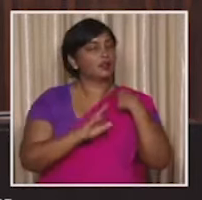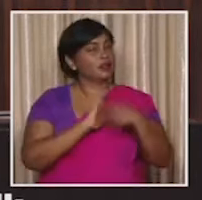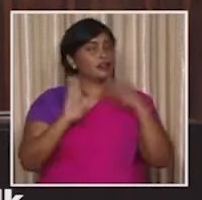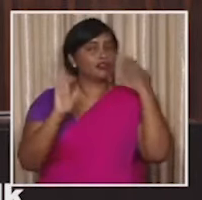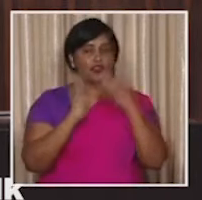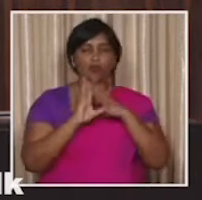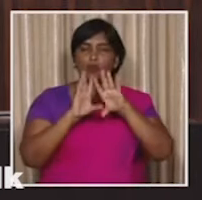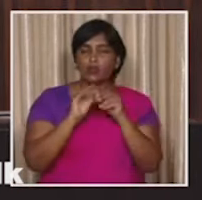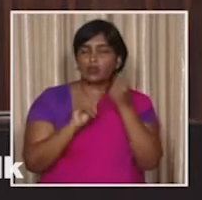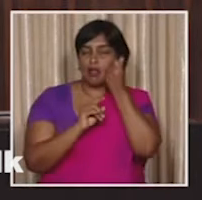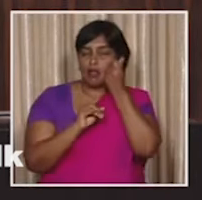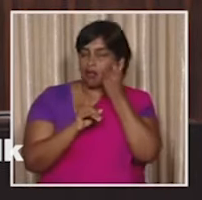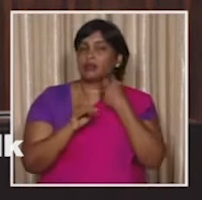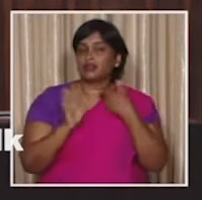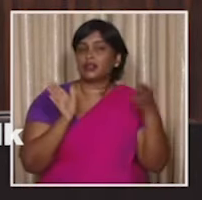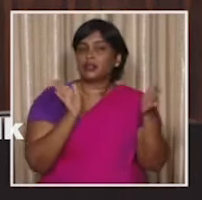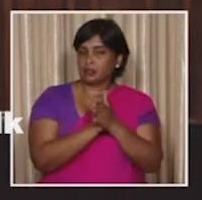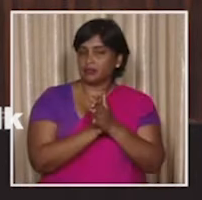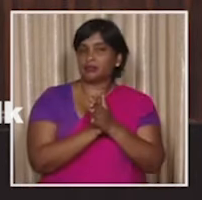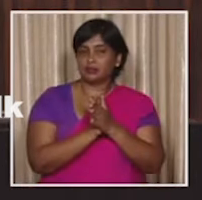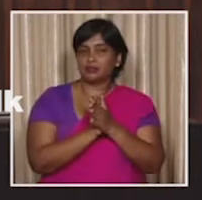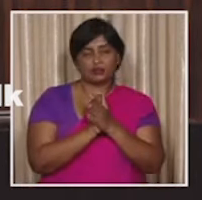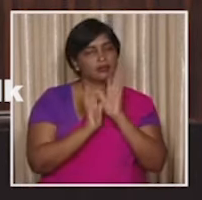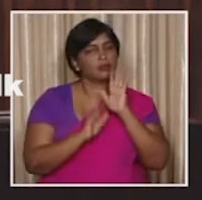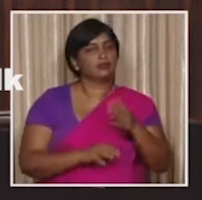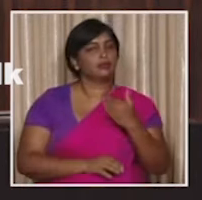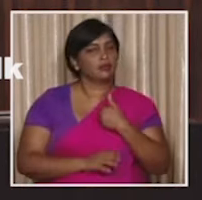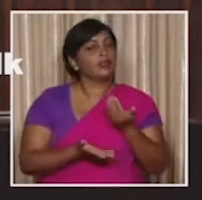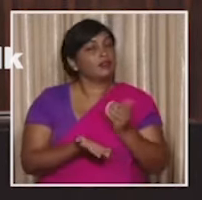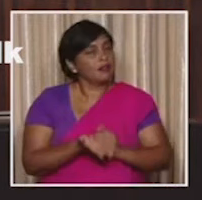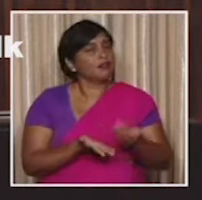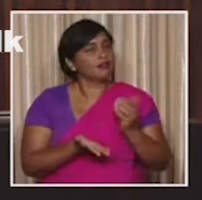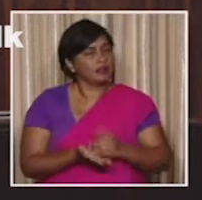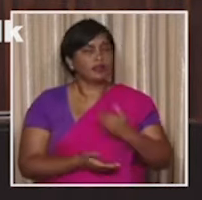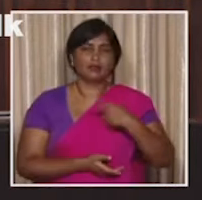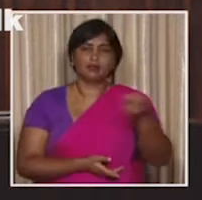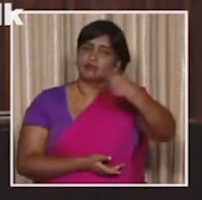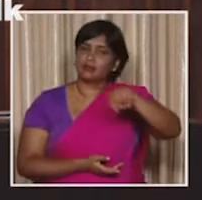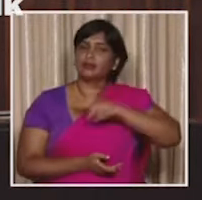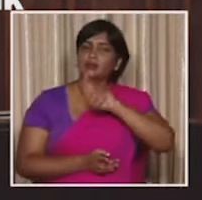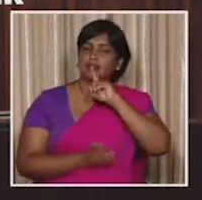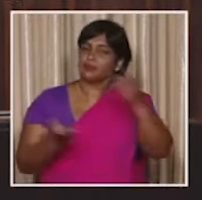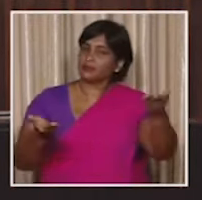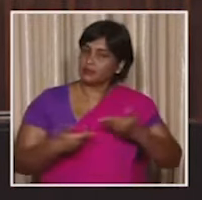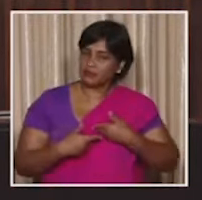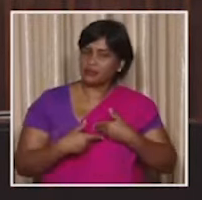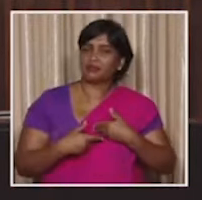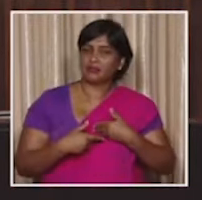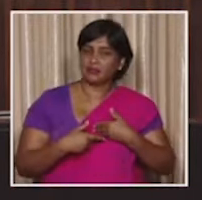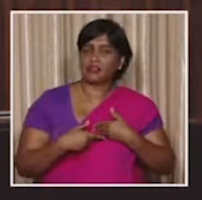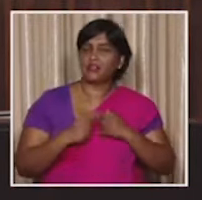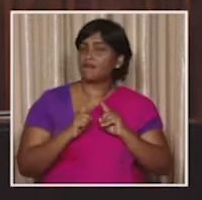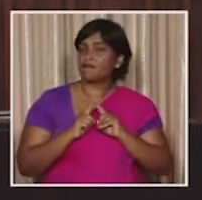වෙනුවෙන් පොදු සිතිවිල්ලකට පොදු එකතාවයකට එක් වෙන්න කියා නැවත නැවතත් මම ඔබ සැමටම ආරාධනා කරනවා.